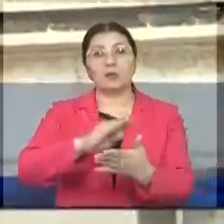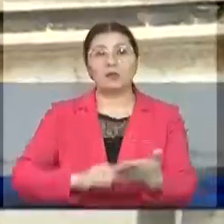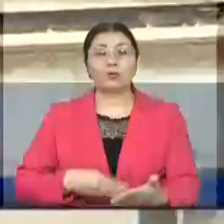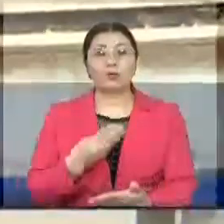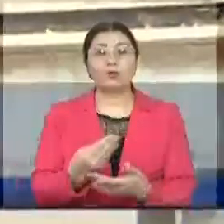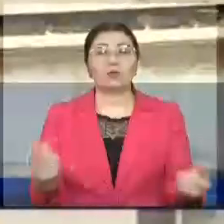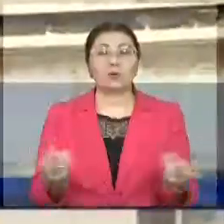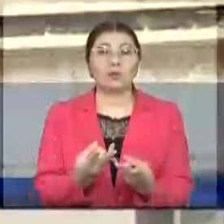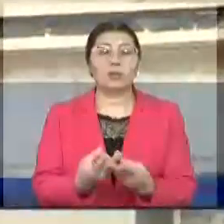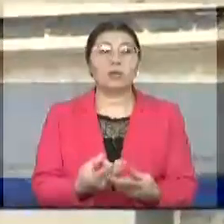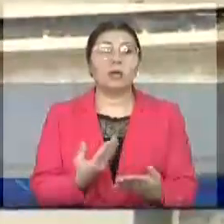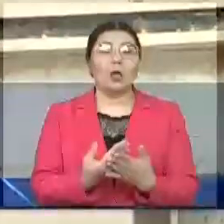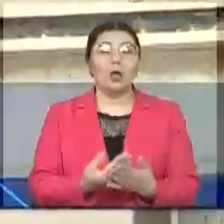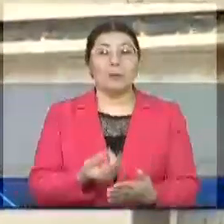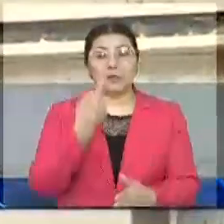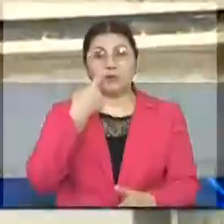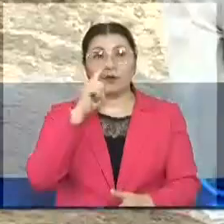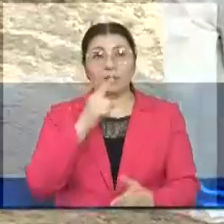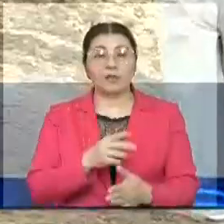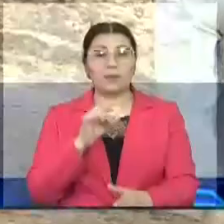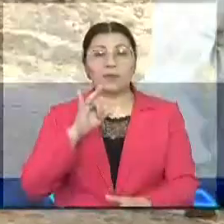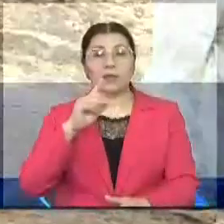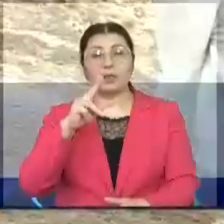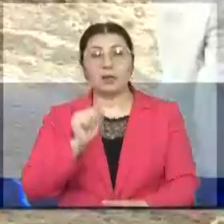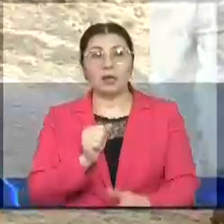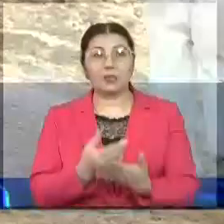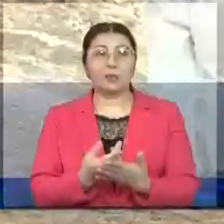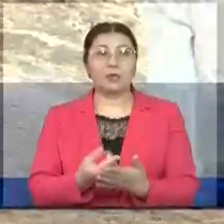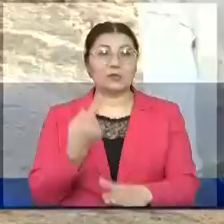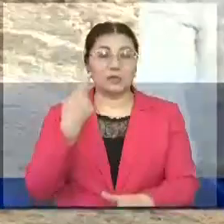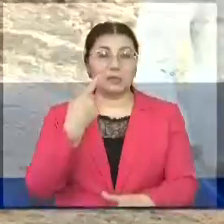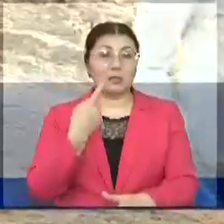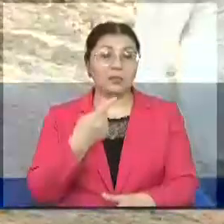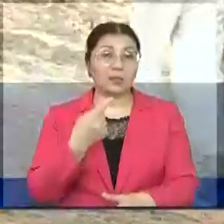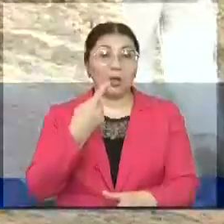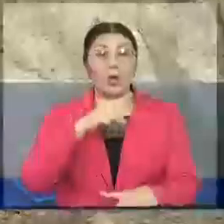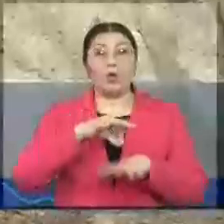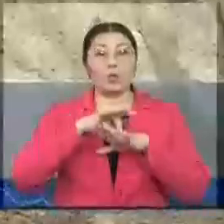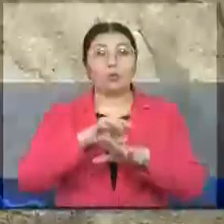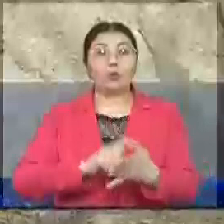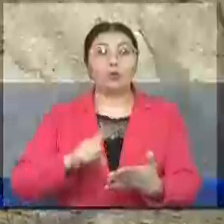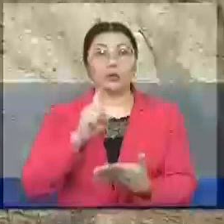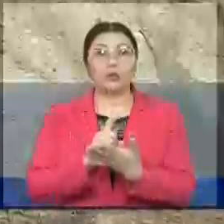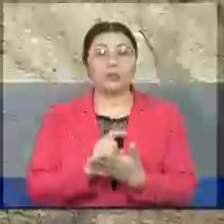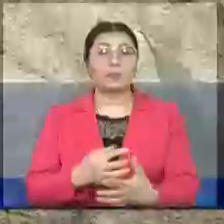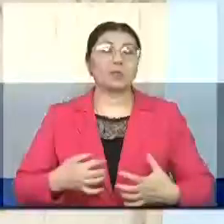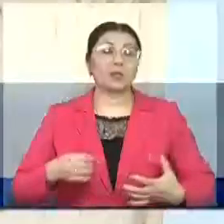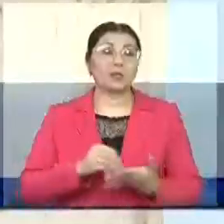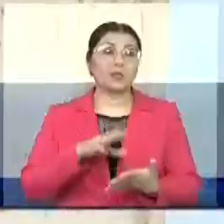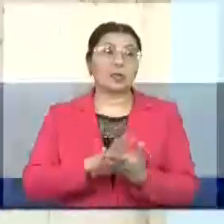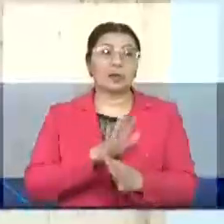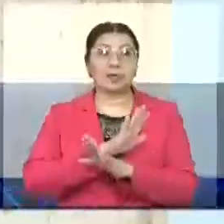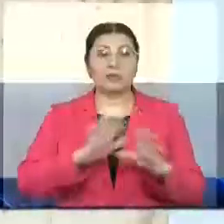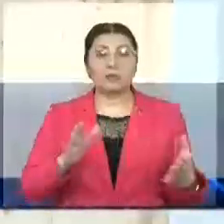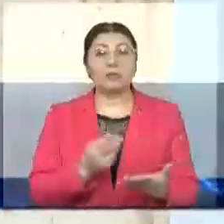тиіс. Ол үшін бірдейлендіру номерін, яғни бирка таңба немесе құлағындағы ен дерекқорға өткізуі тиіс. Егер жануар тіркелмеген жағдайда